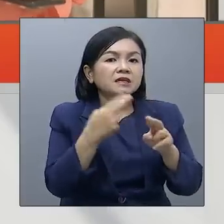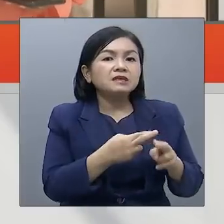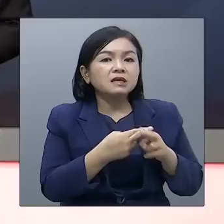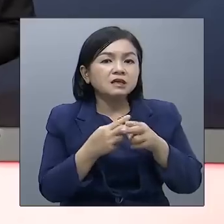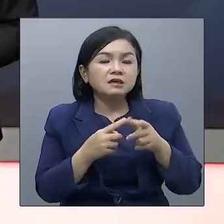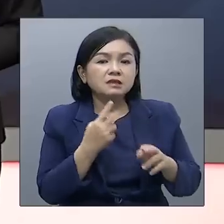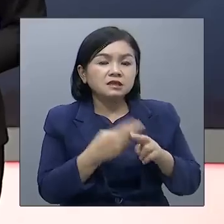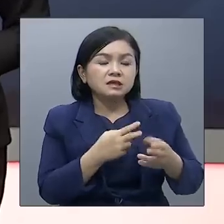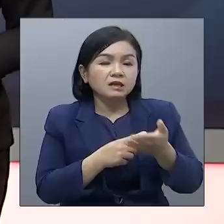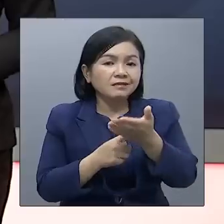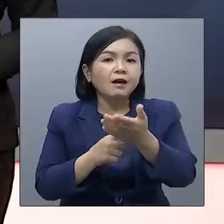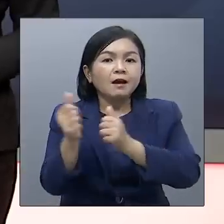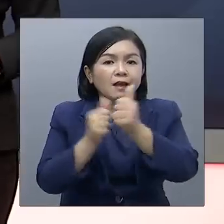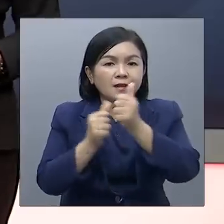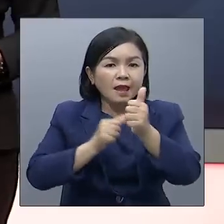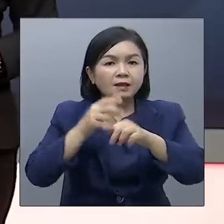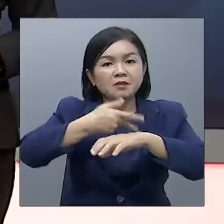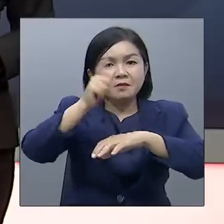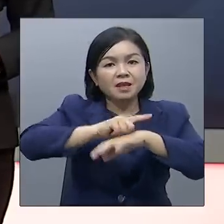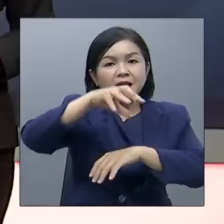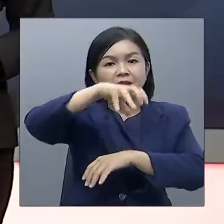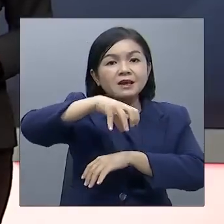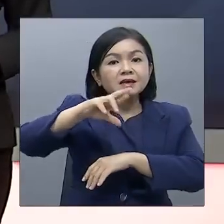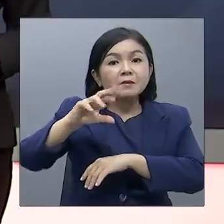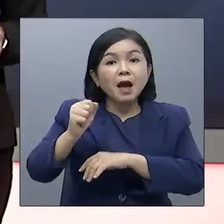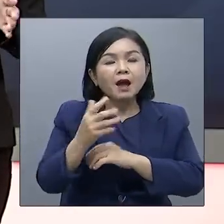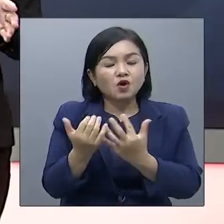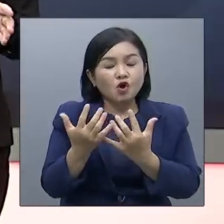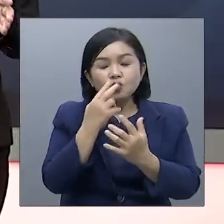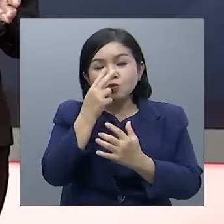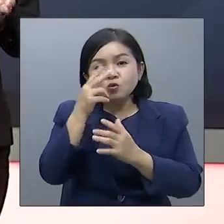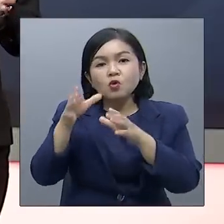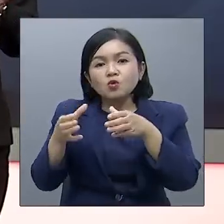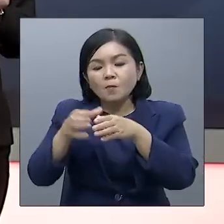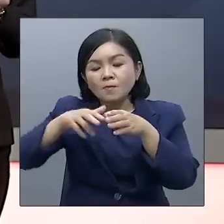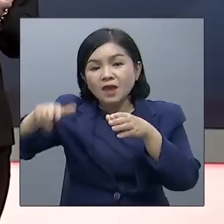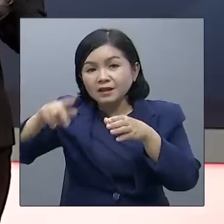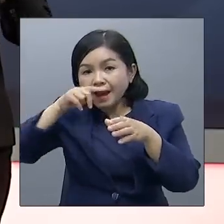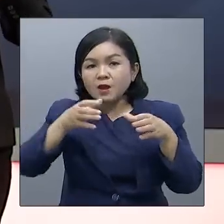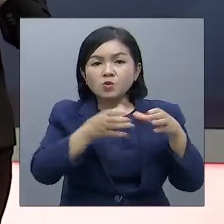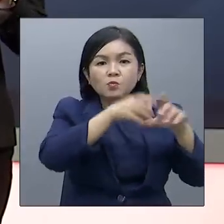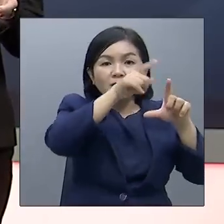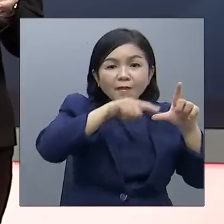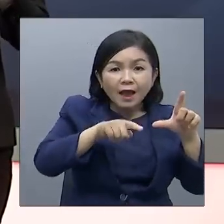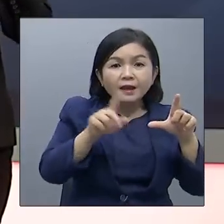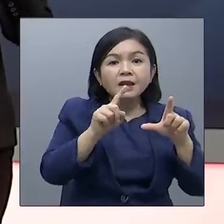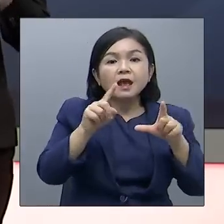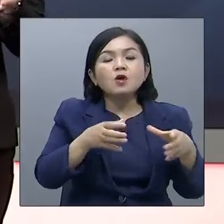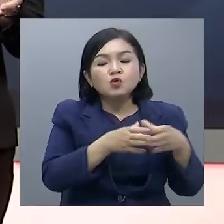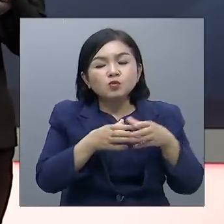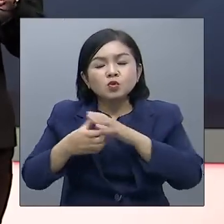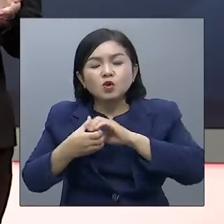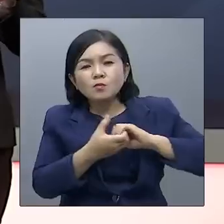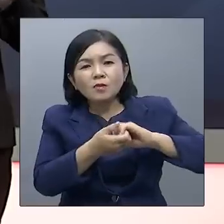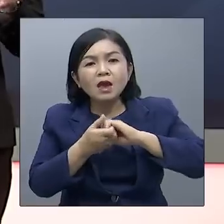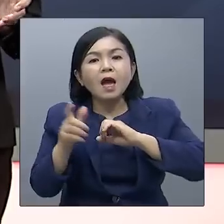ค่ะหลังจากนี้ไปก็คงต้องบอกว่าเพื่อไทยและก้าวไกลรวมไปถึงพรรคร่วมจัดตั้งรัฐบาลจะต้องฝ่าด่านเรื่